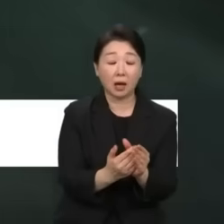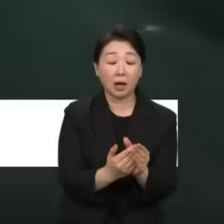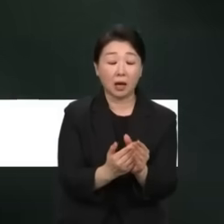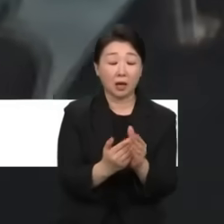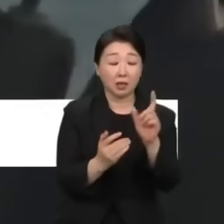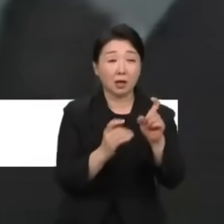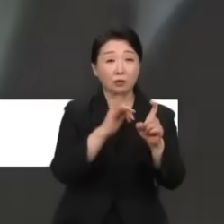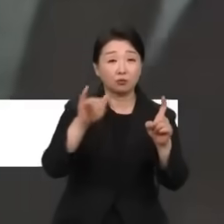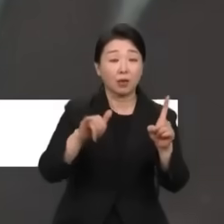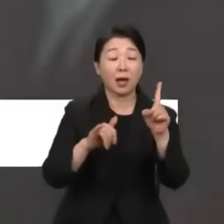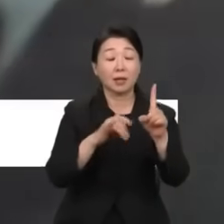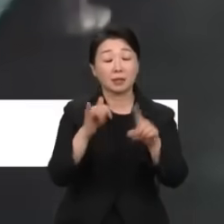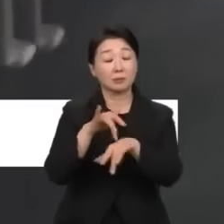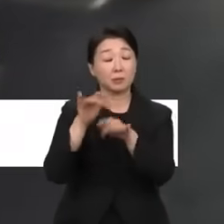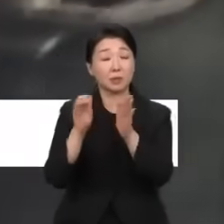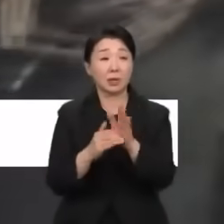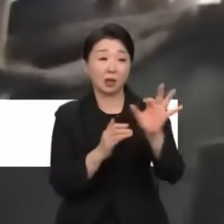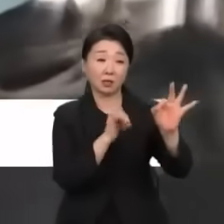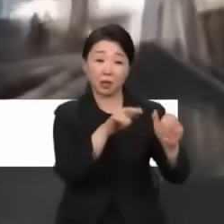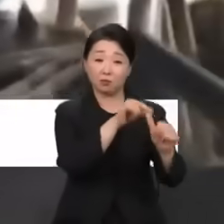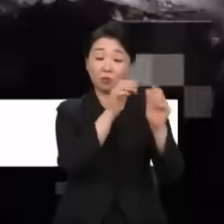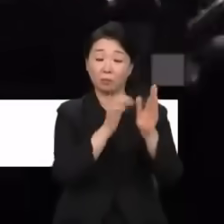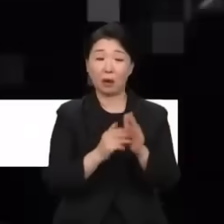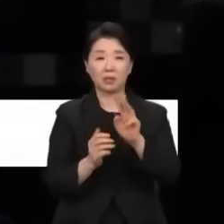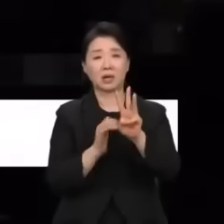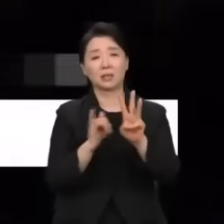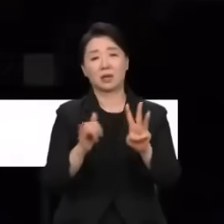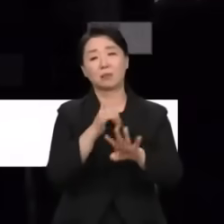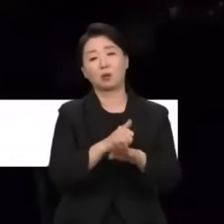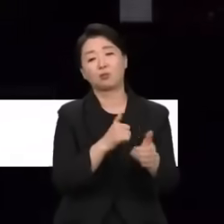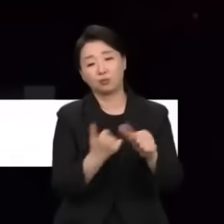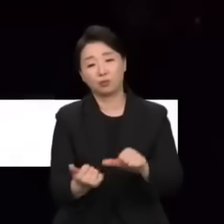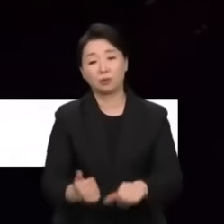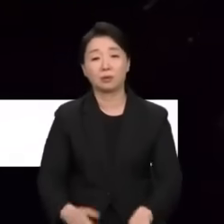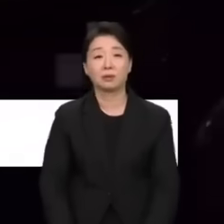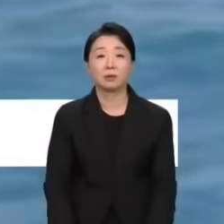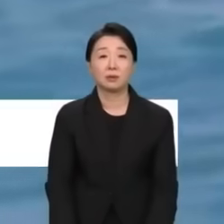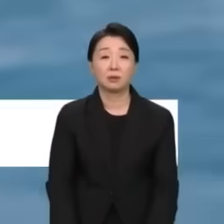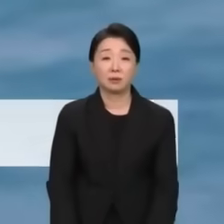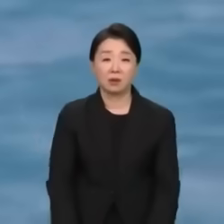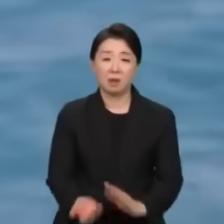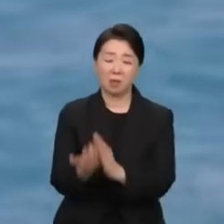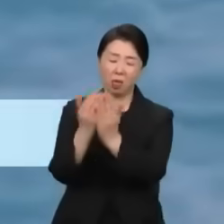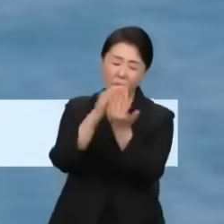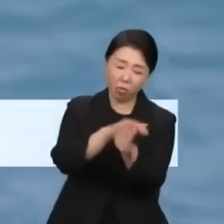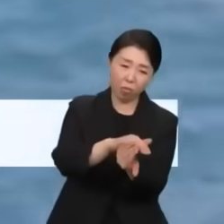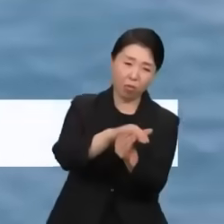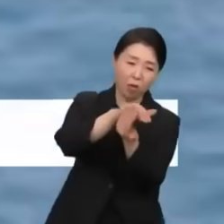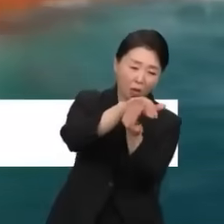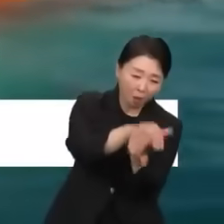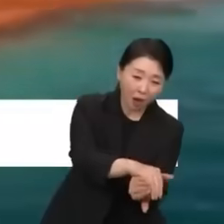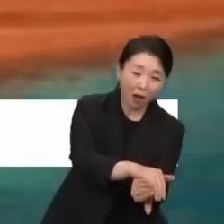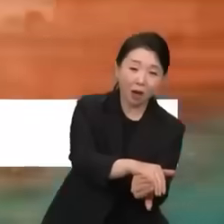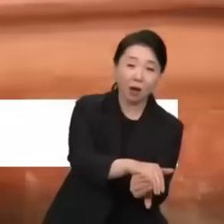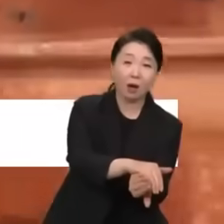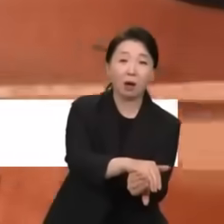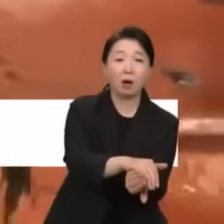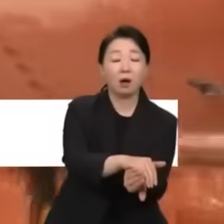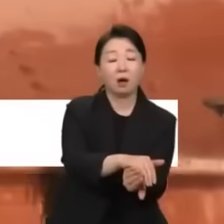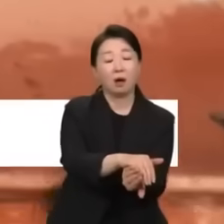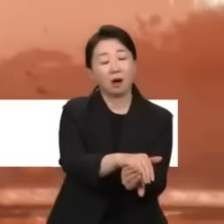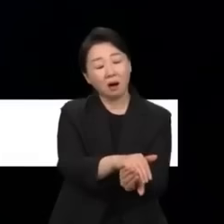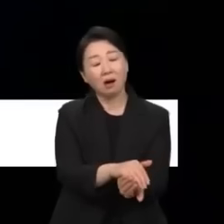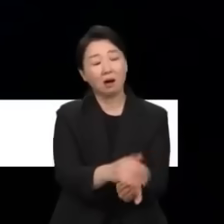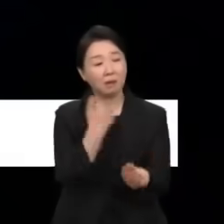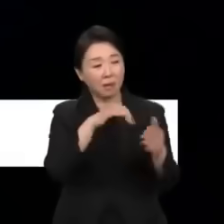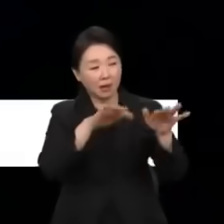실종됐습니다. 10명을 구조했는데 3명은 끝내 숨졌습니다. 배가 뒤집히고 가라앉는 등 6대 해양사고.